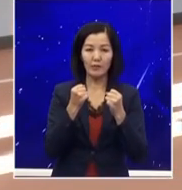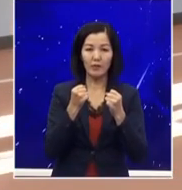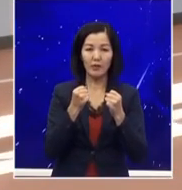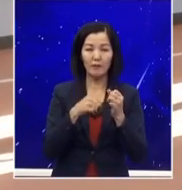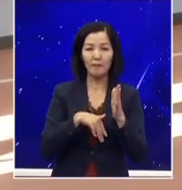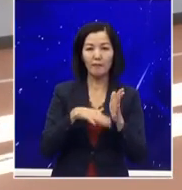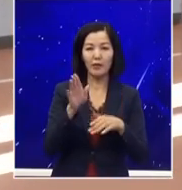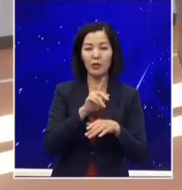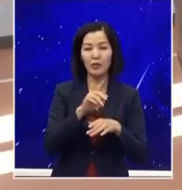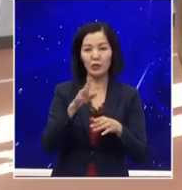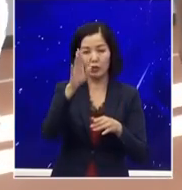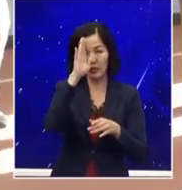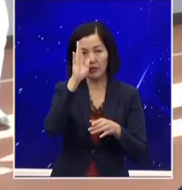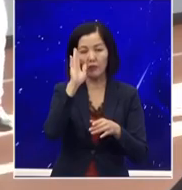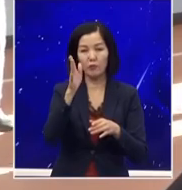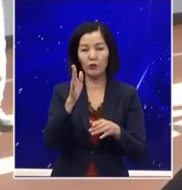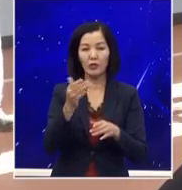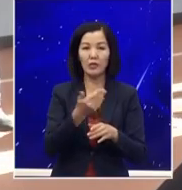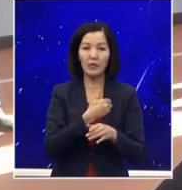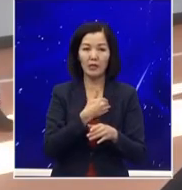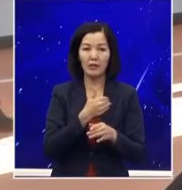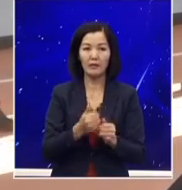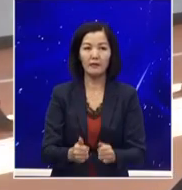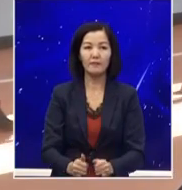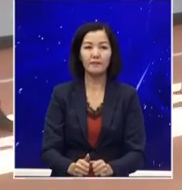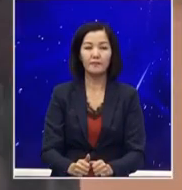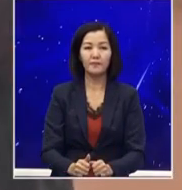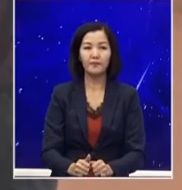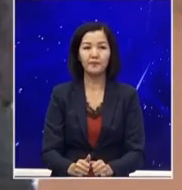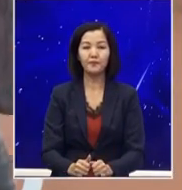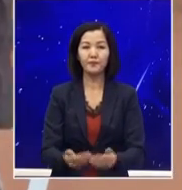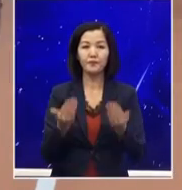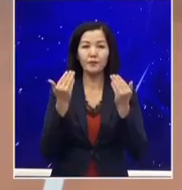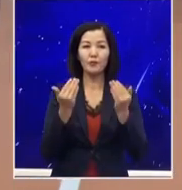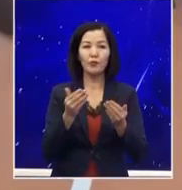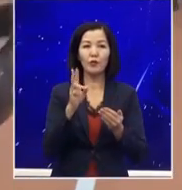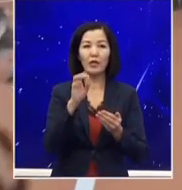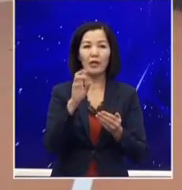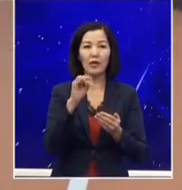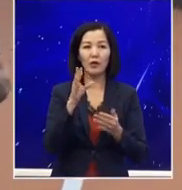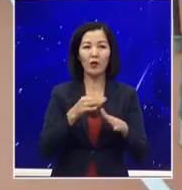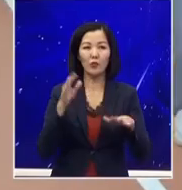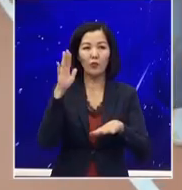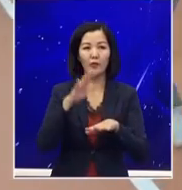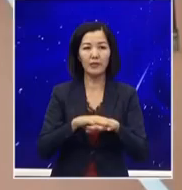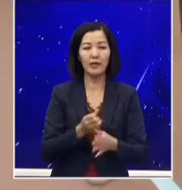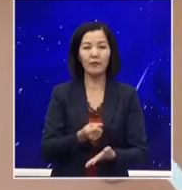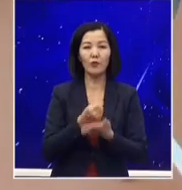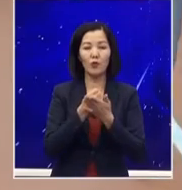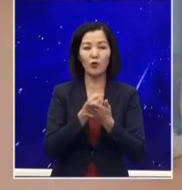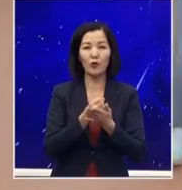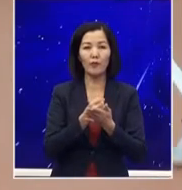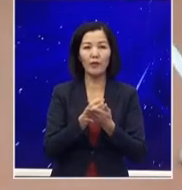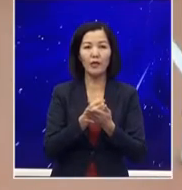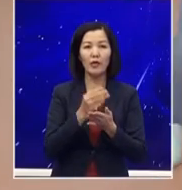көтеретін, елімді еңірейтін азаматтар көп шықса деген ниетті. Бүгінде Нарынқолда облыс әкімінің қолдауымен Жетісу жерінде